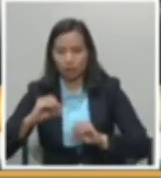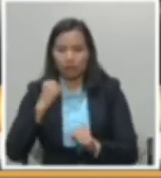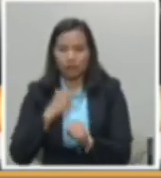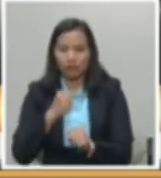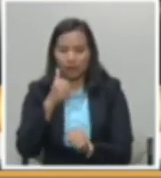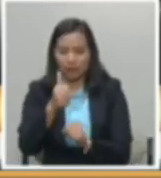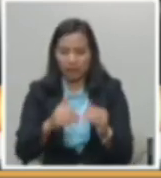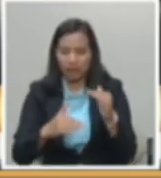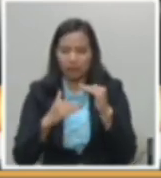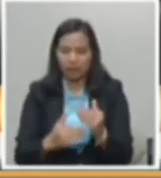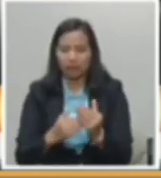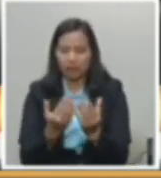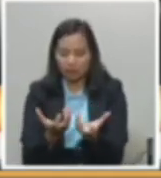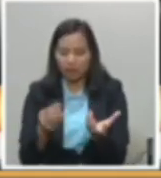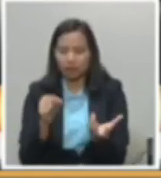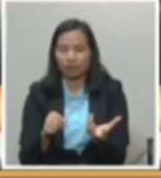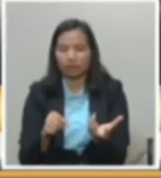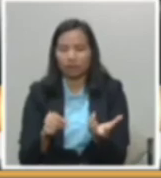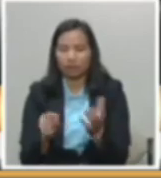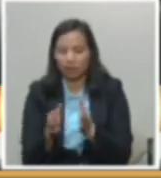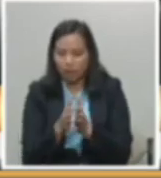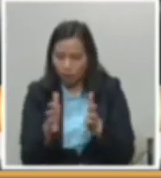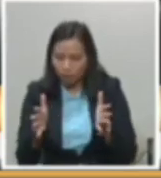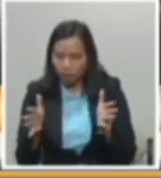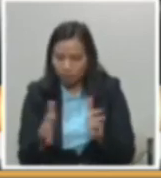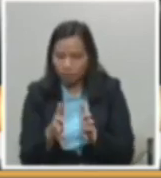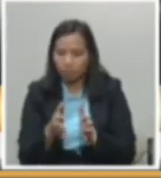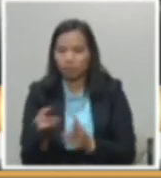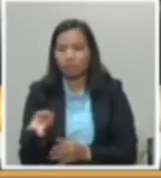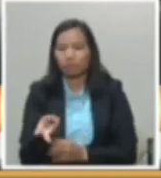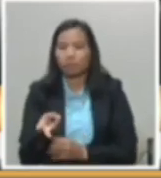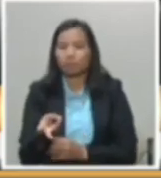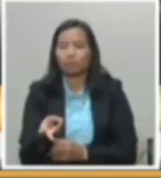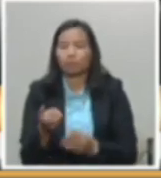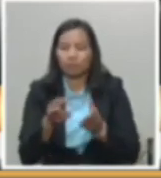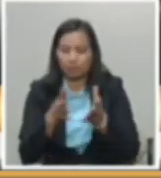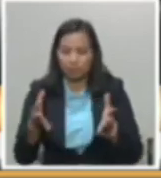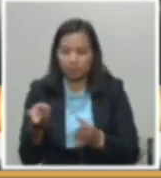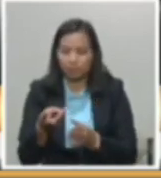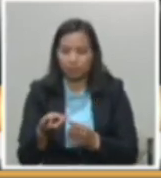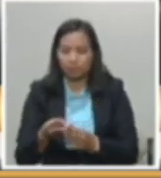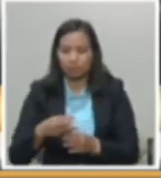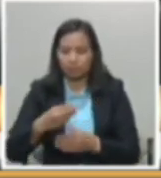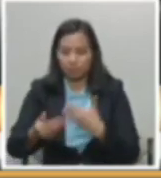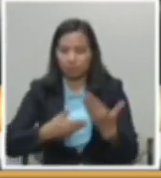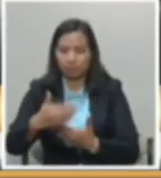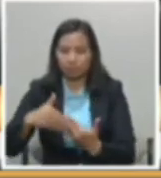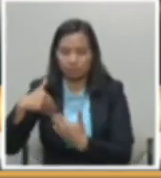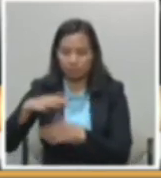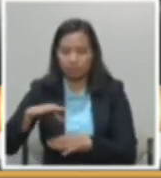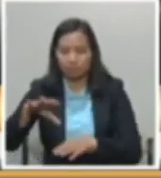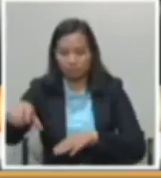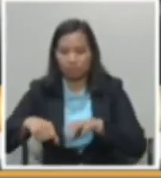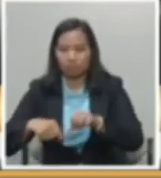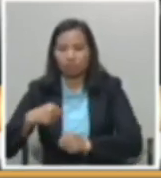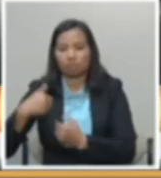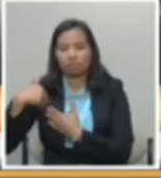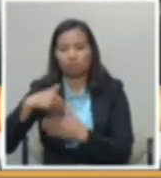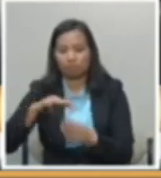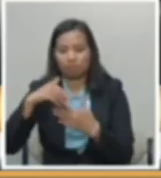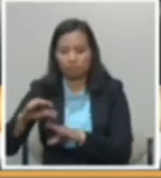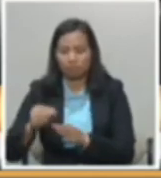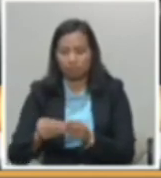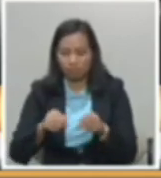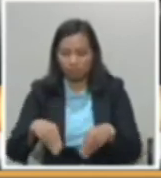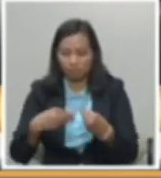การกำหนดปริมาณนั่นหมายความว่ารัฐบาลต้องช่วงชิงตลาดส่งออกให้ได้มากที่สุดสิ่งที่รัฐ